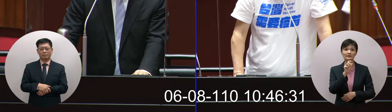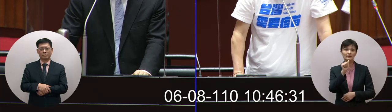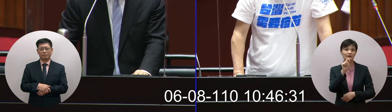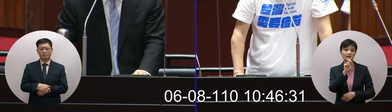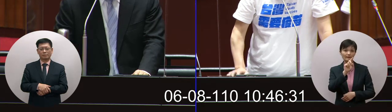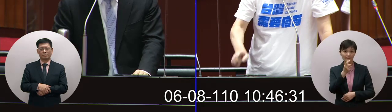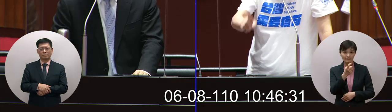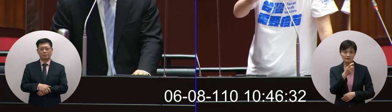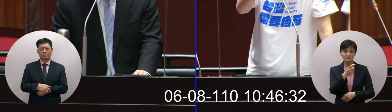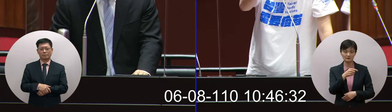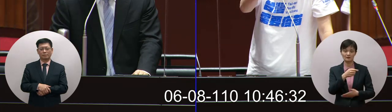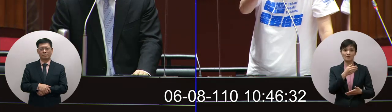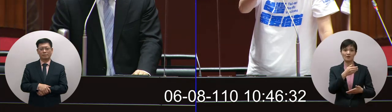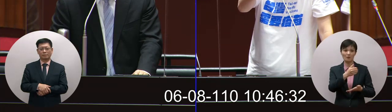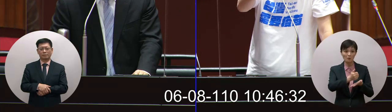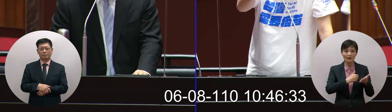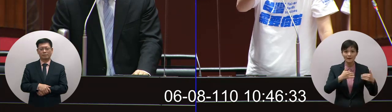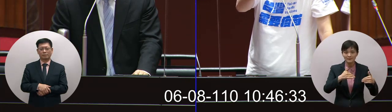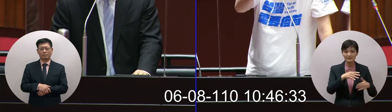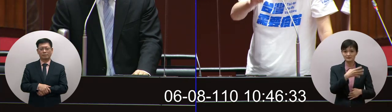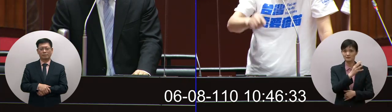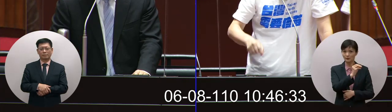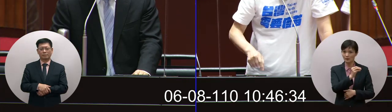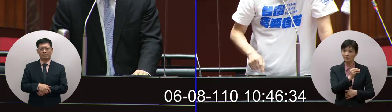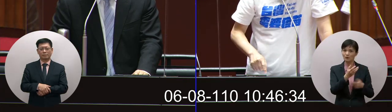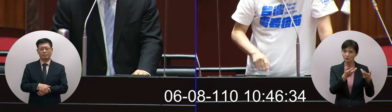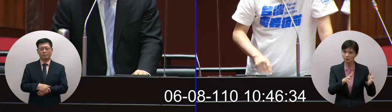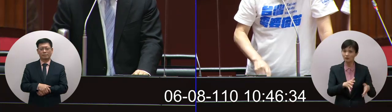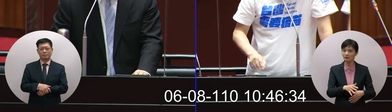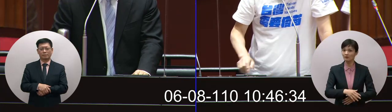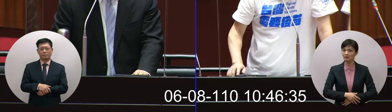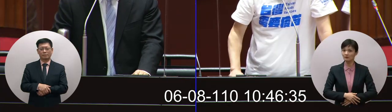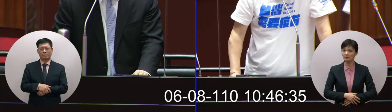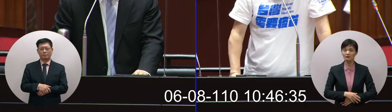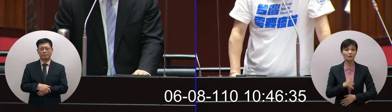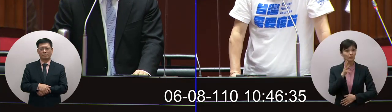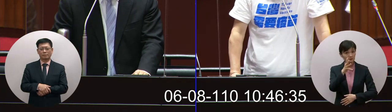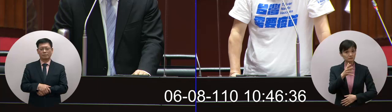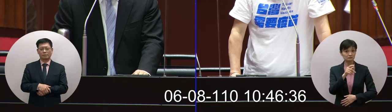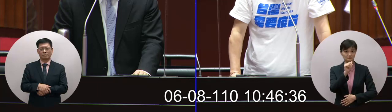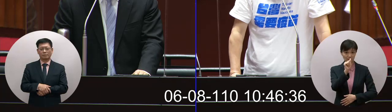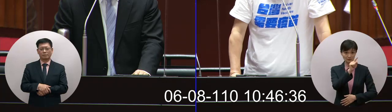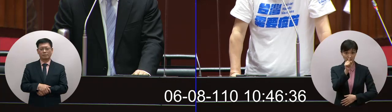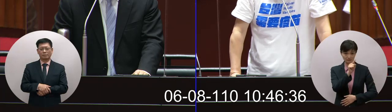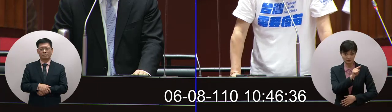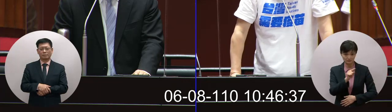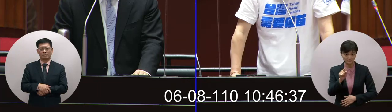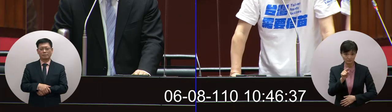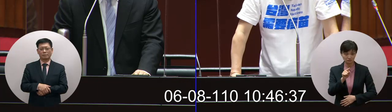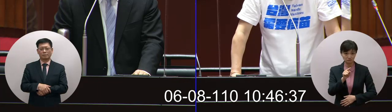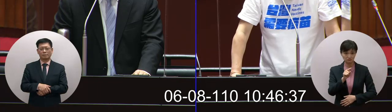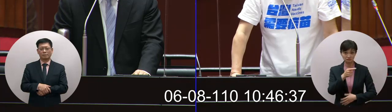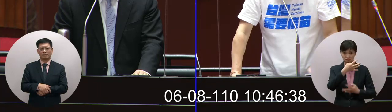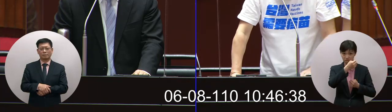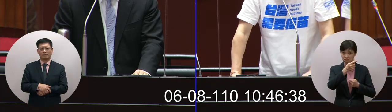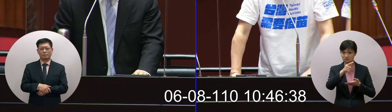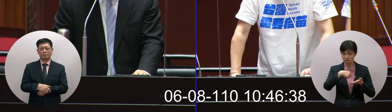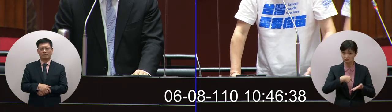问，我讲精确的数时间 ，AZ 什么时候欠我们的？我们买